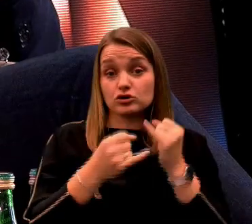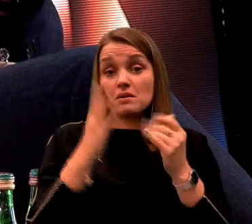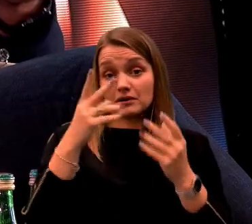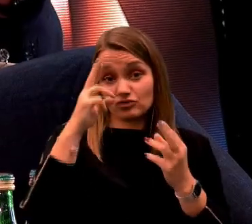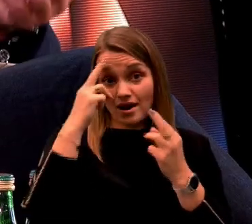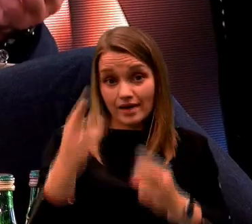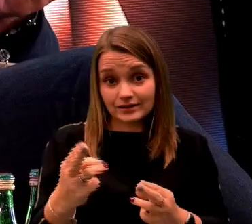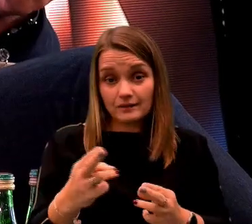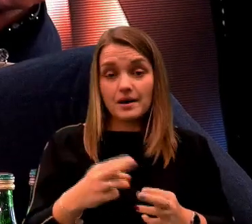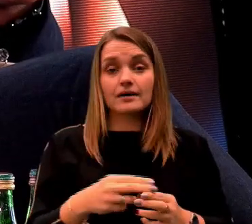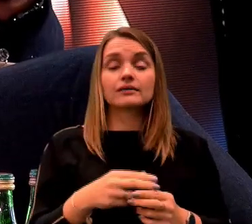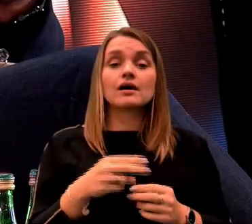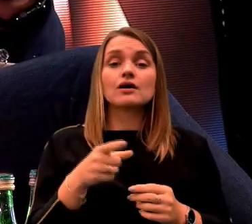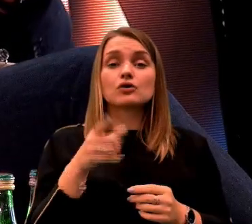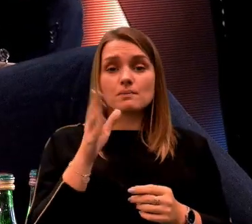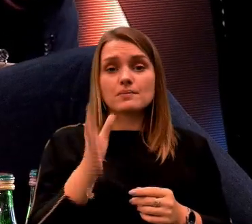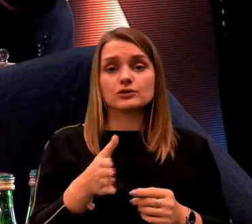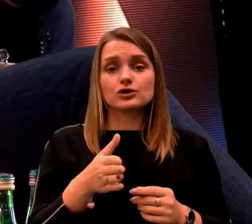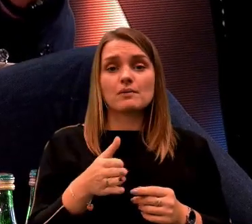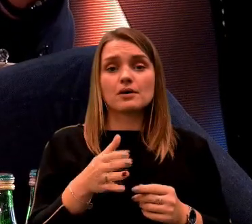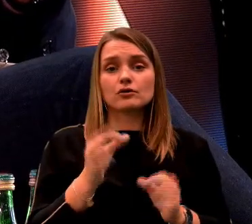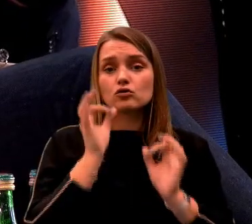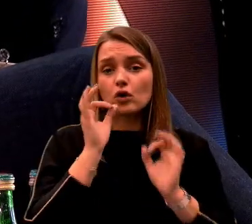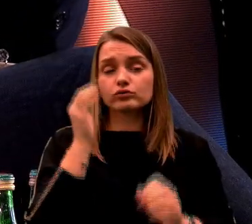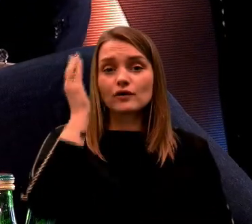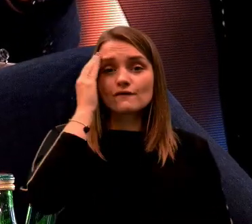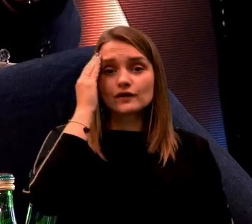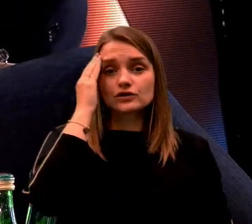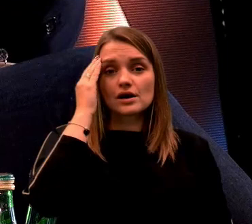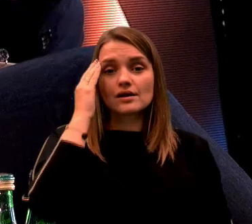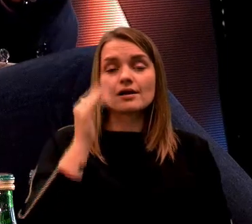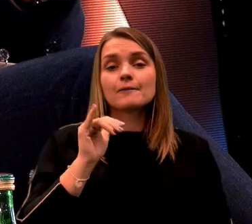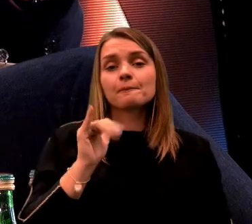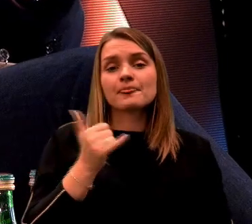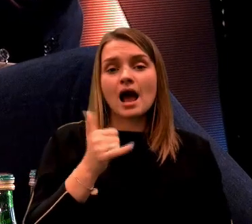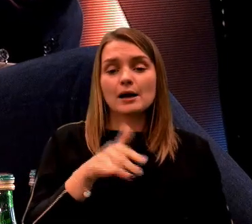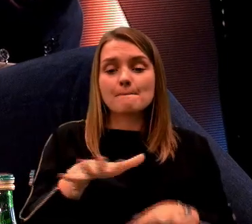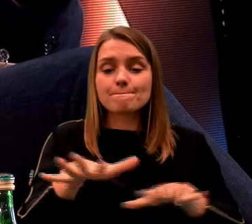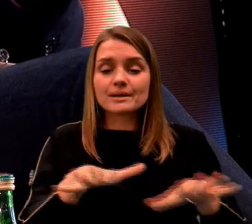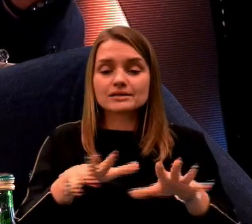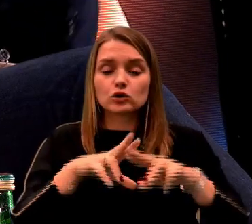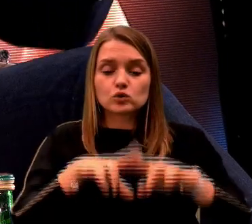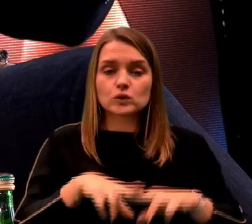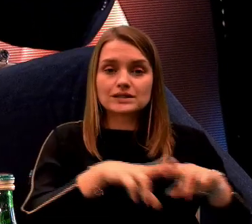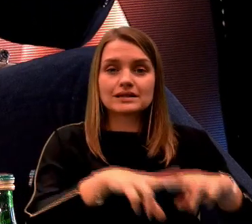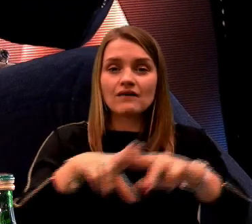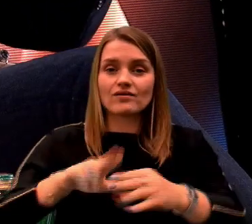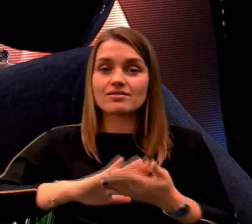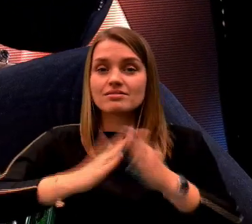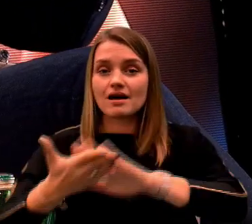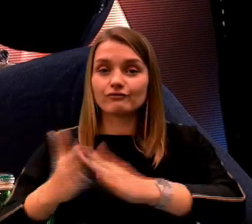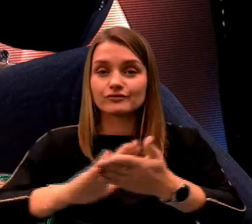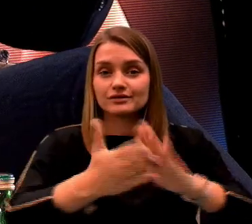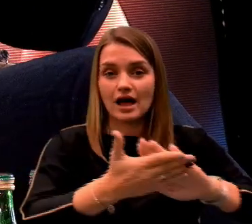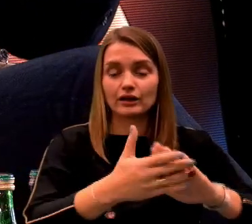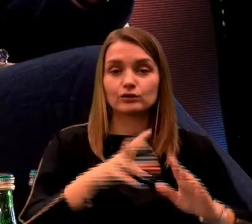ten fundamentalny wymiar, to będziemy doskonale wiedzieli, jakie przestrzenie sobie nawzajem zostawiać i czy my wkraczamy w cudzą